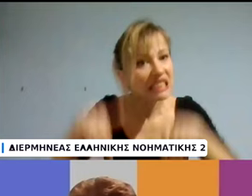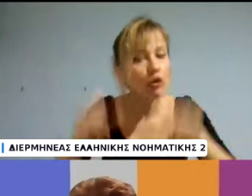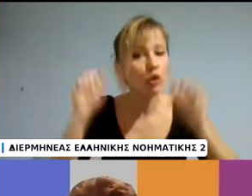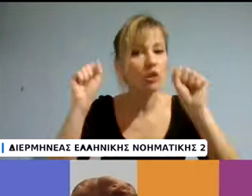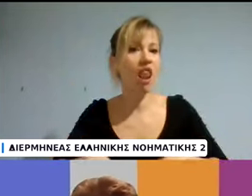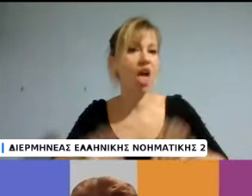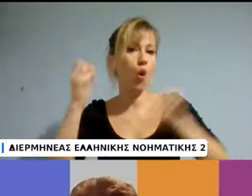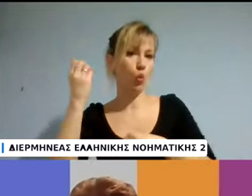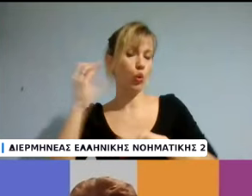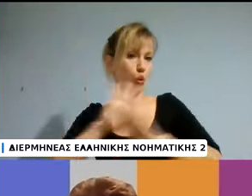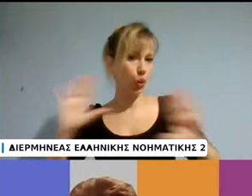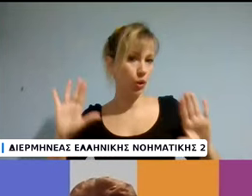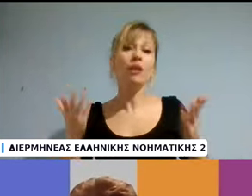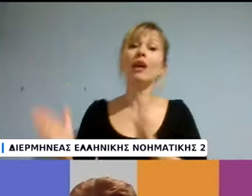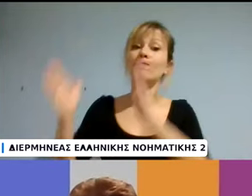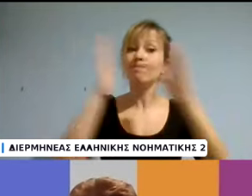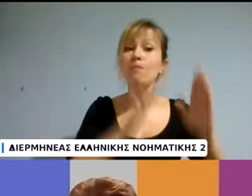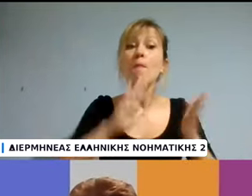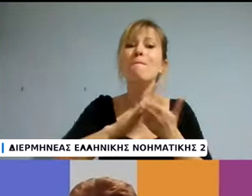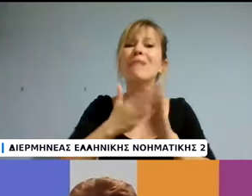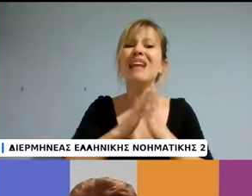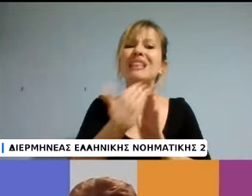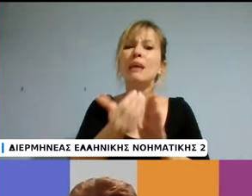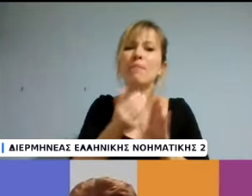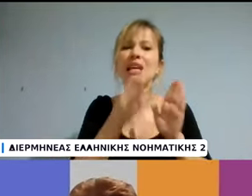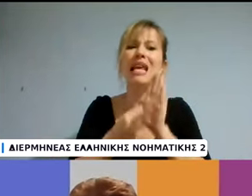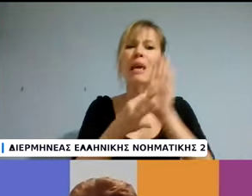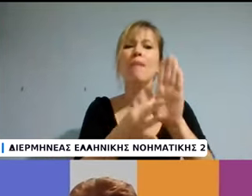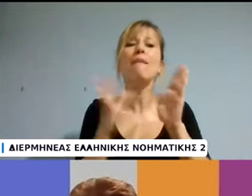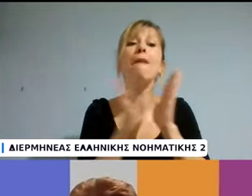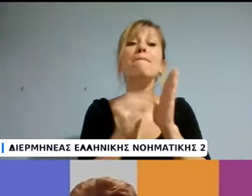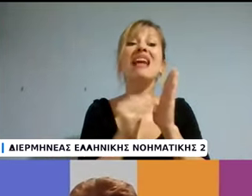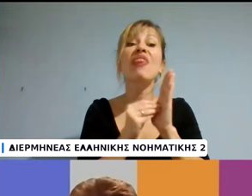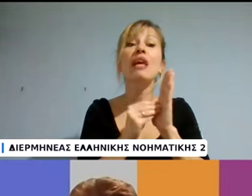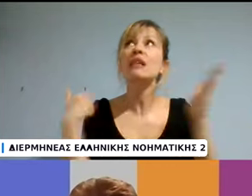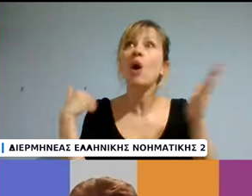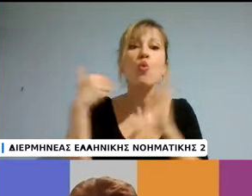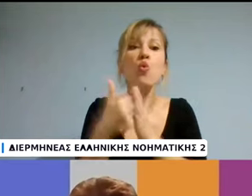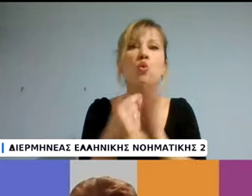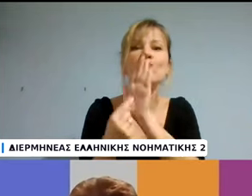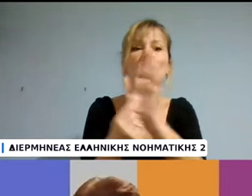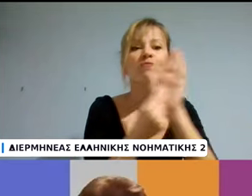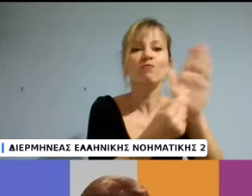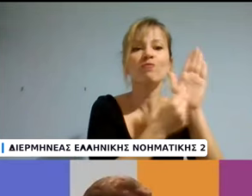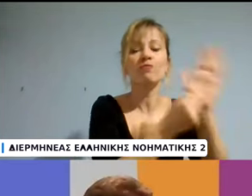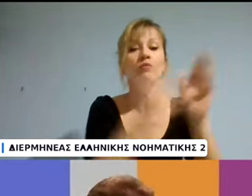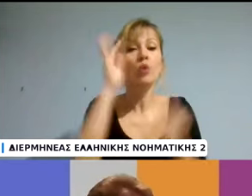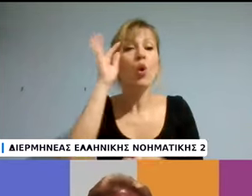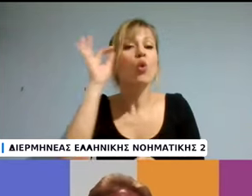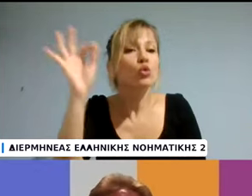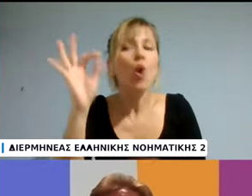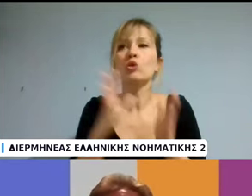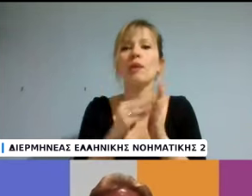όπως επίσης και με τις πρακτικές που αναφέραμε νωρίτερα, το κατά πόσο το να αξιοποιούνται φοιτητές